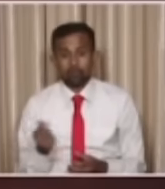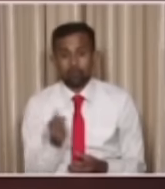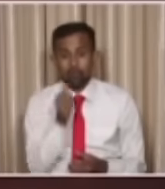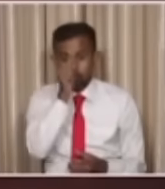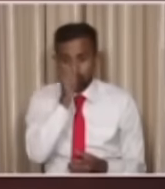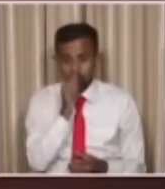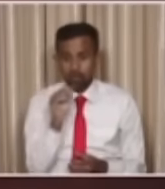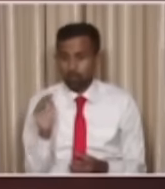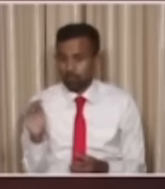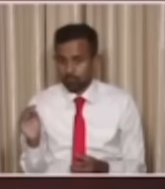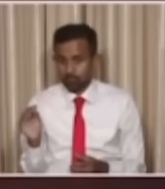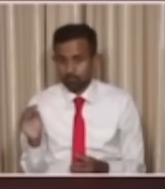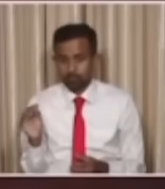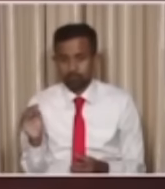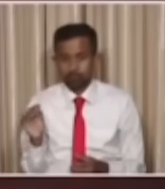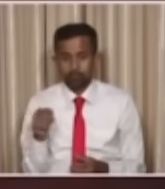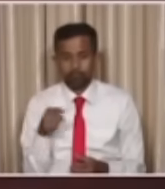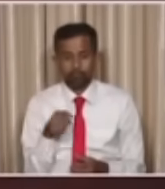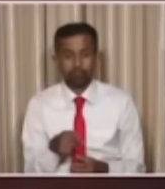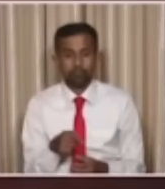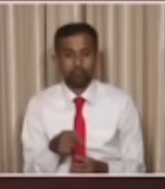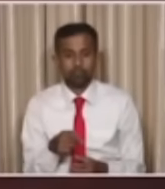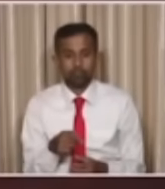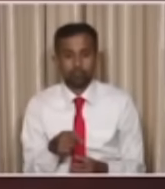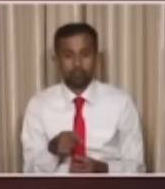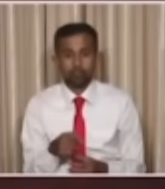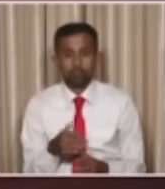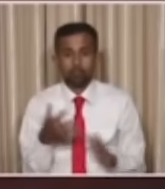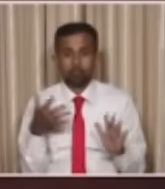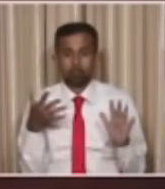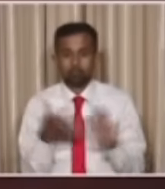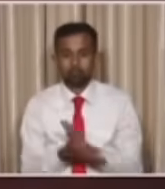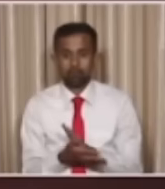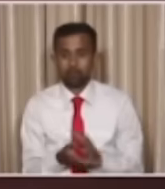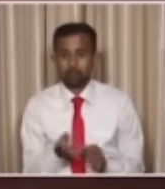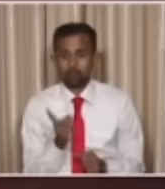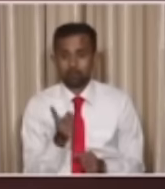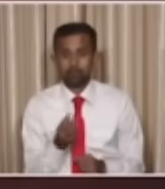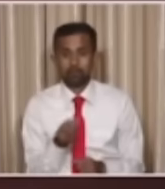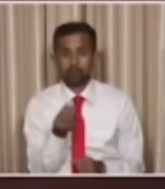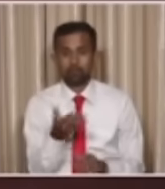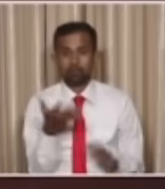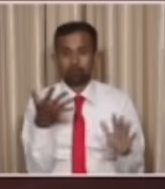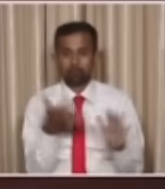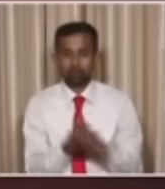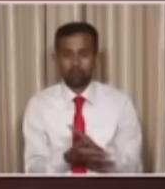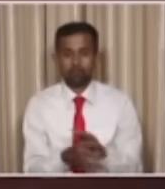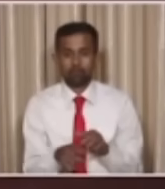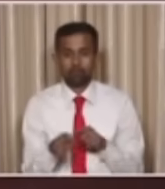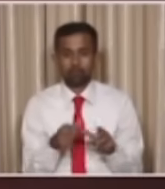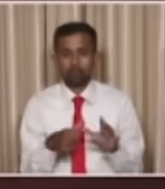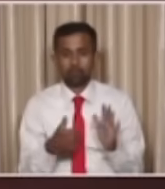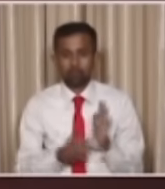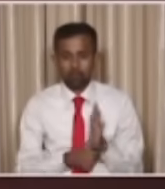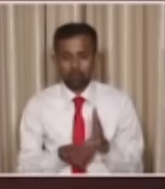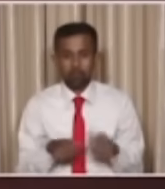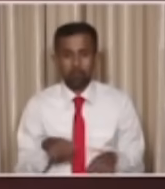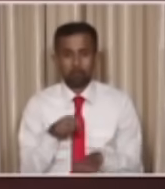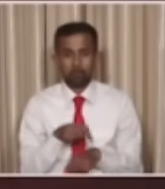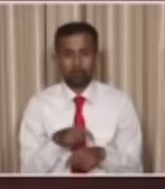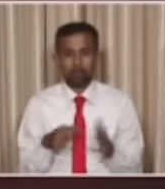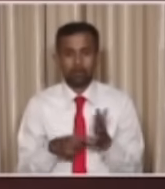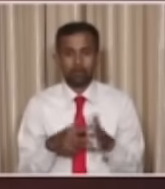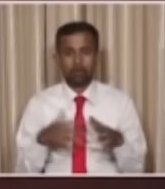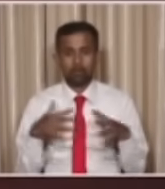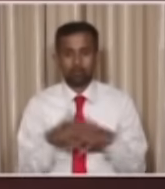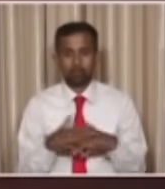අක්‍රමිකතාවයක් සිද්ධ වෙනවා නම් එය සාපරාදී දඬුවම් ලබා දිය යුතු වරදක් බවටත් මේ පනතේ මේ වෙනකොට නීතිගත